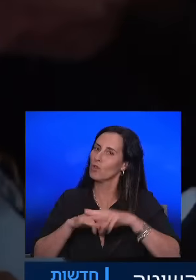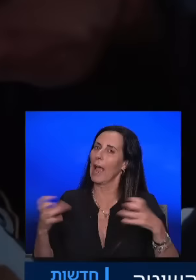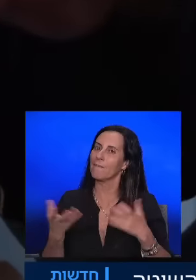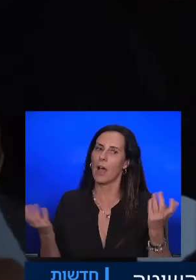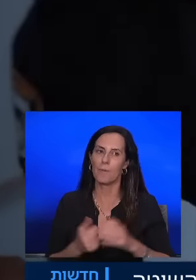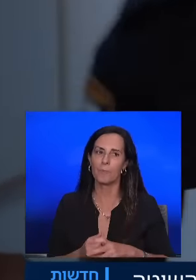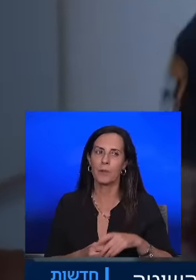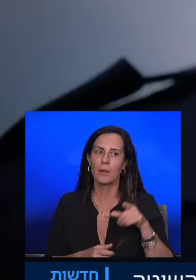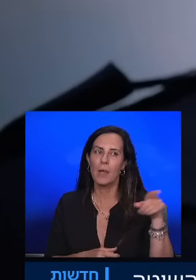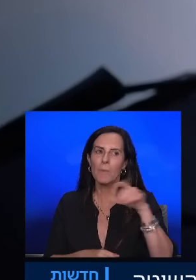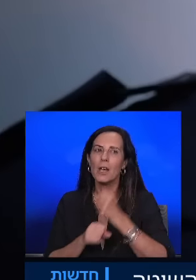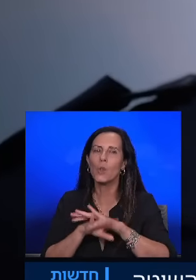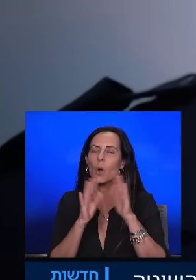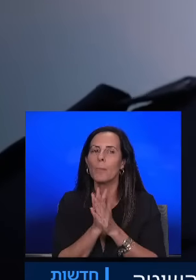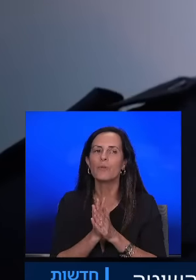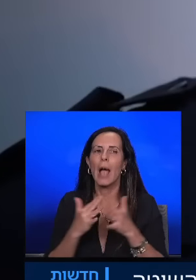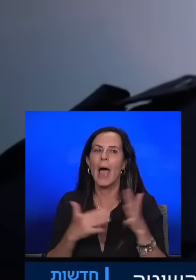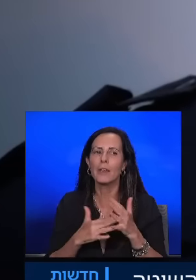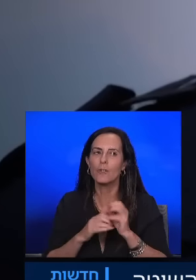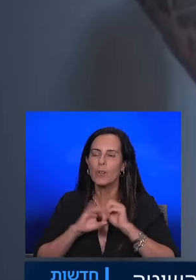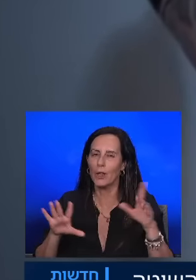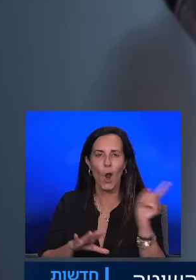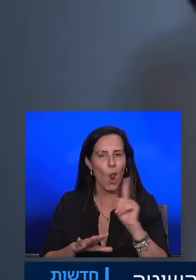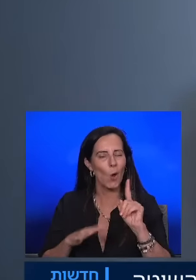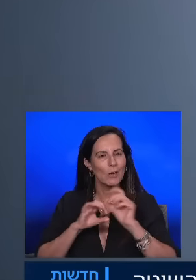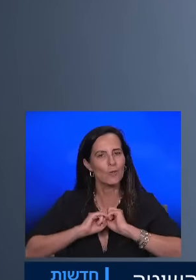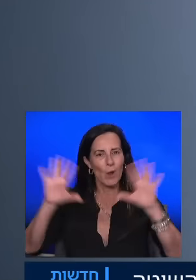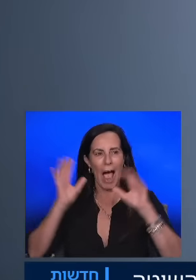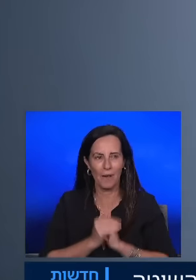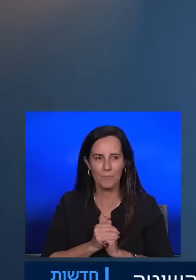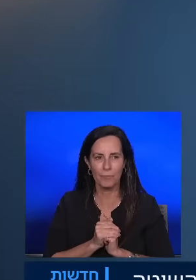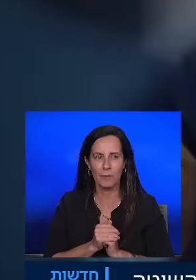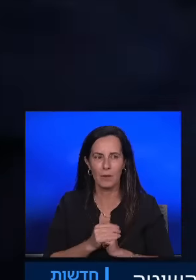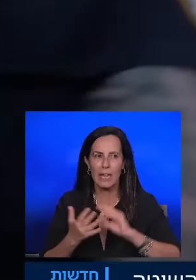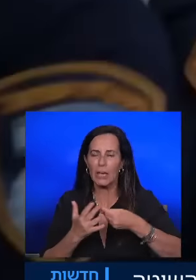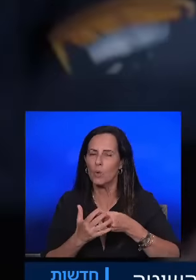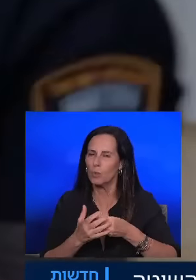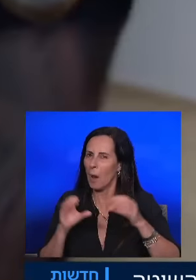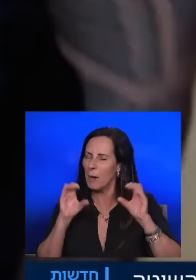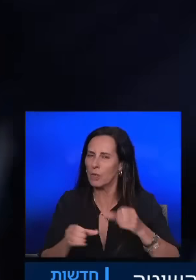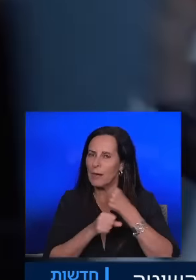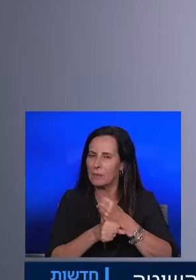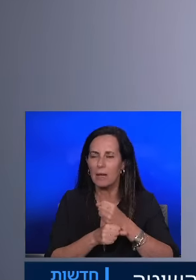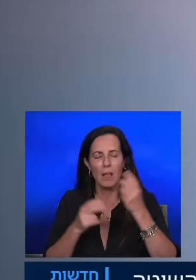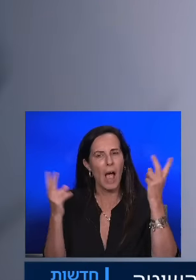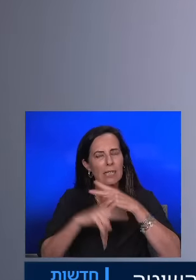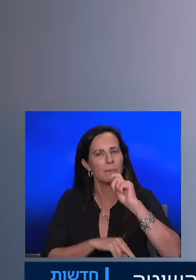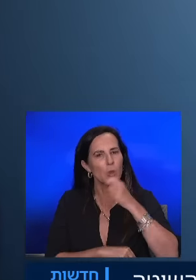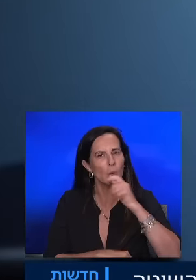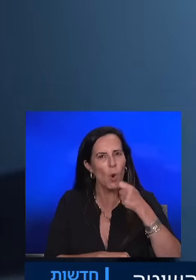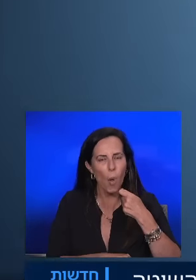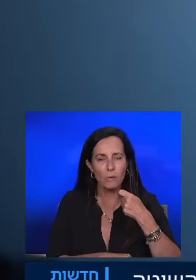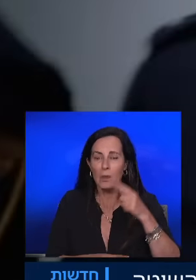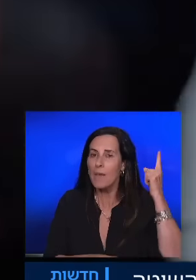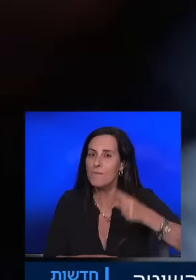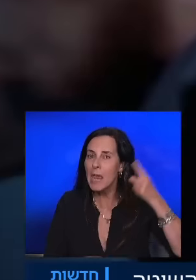אנשי המוזה עשו הכל כדי שהתחקיר ששידרנו לכם לא יסופר. החתימו את המשקיעים והנציגים על הסכמי סודיות ואיימו